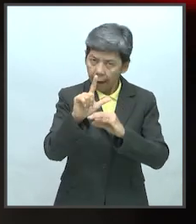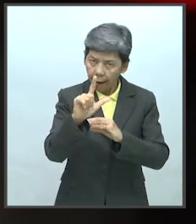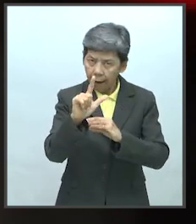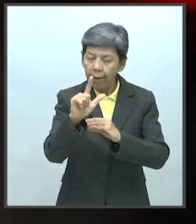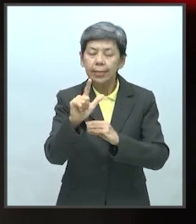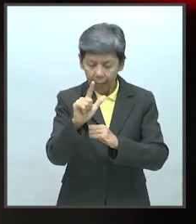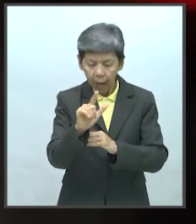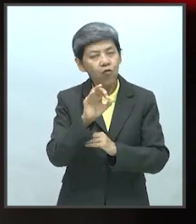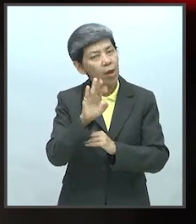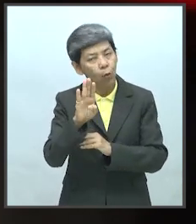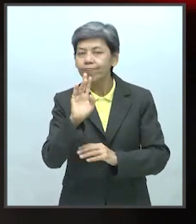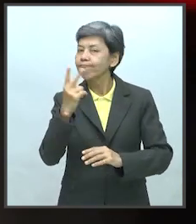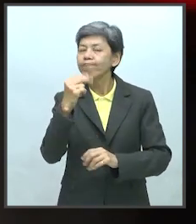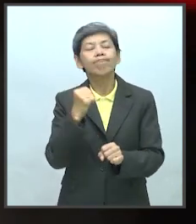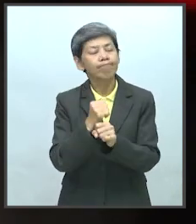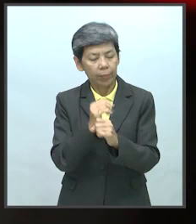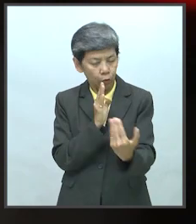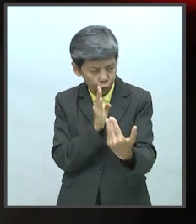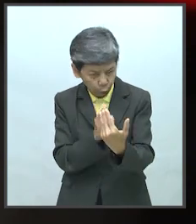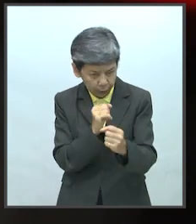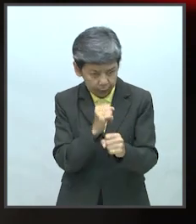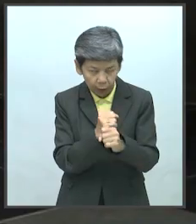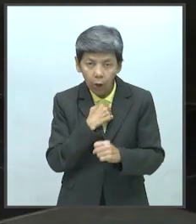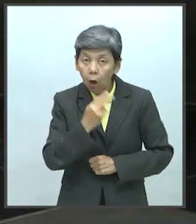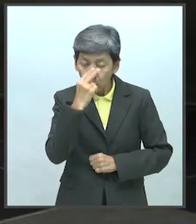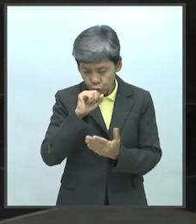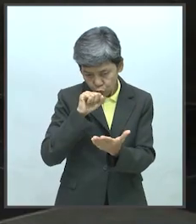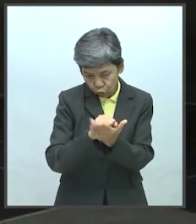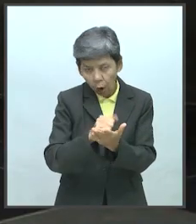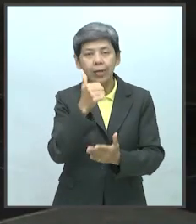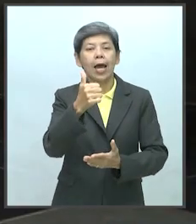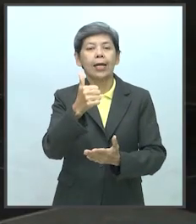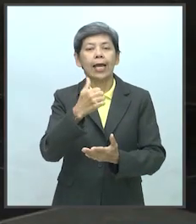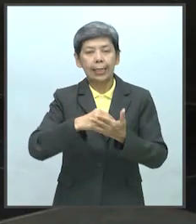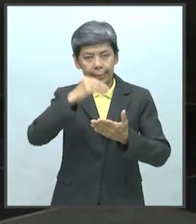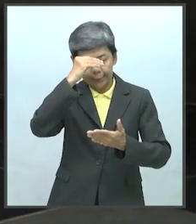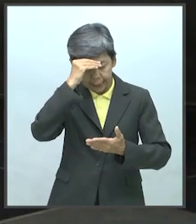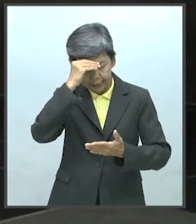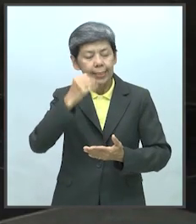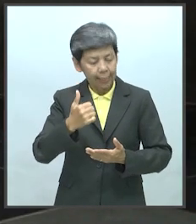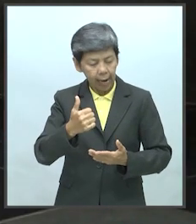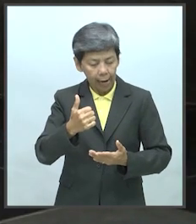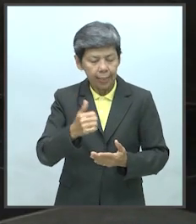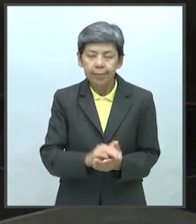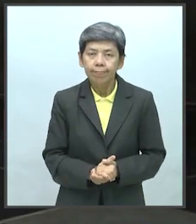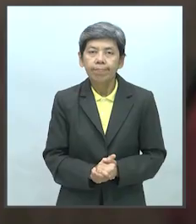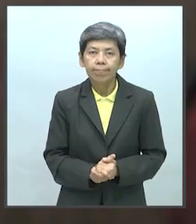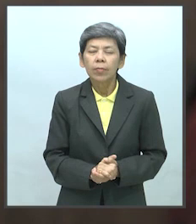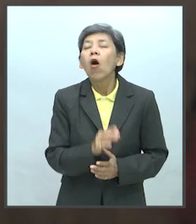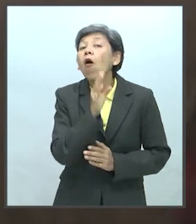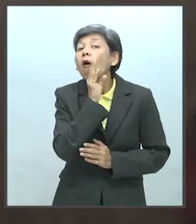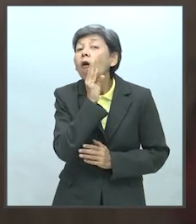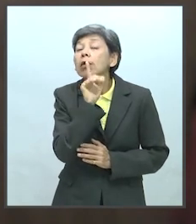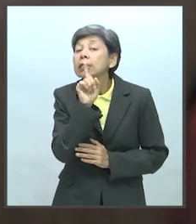ที่เป็นหน้าแฟนเพจก็ได้ก็ติดต่อมาจะได้ทำการดูจองวันแล้วก็มาเรียนวันที่ต้องการได้เลยครับ ค่ะแล้วสมมติว่